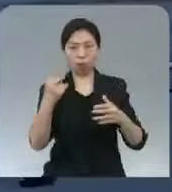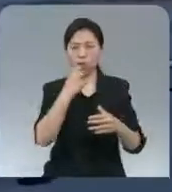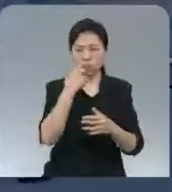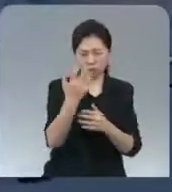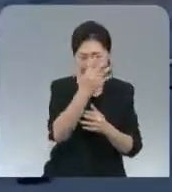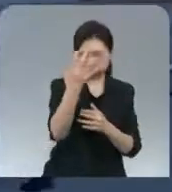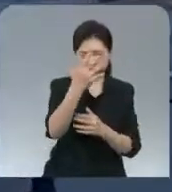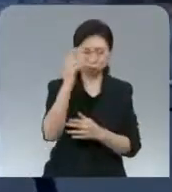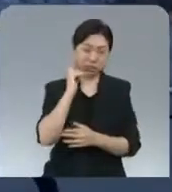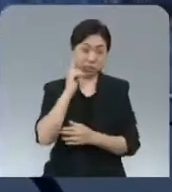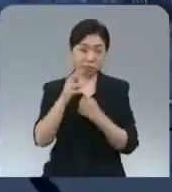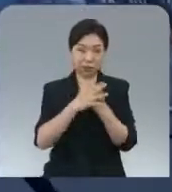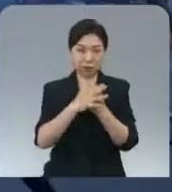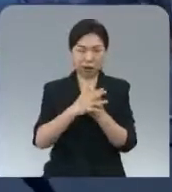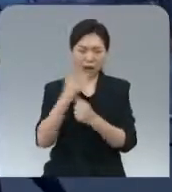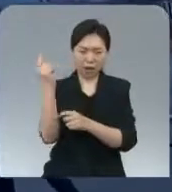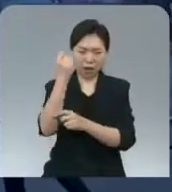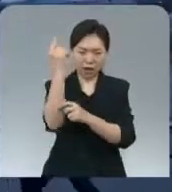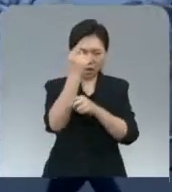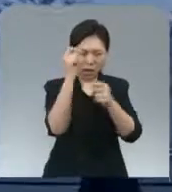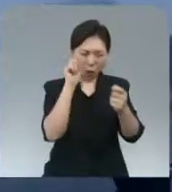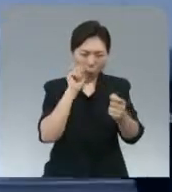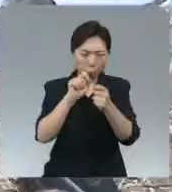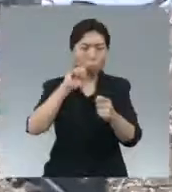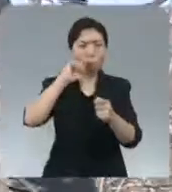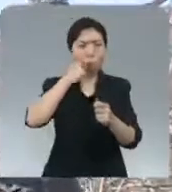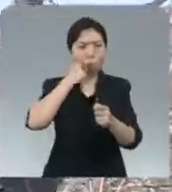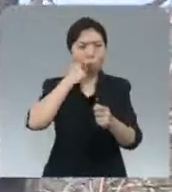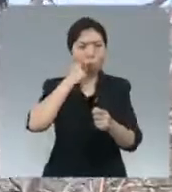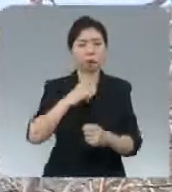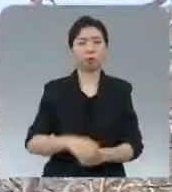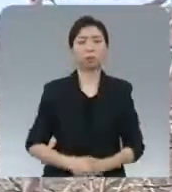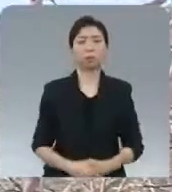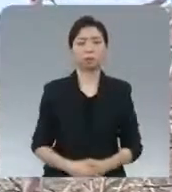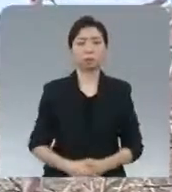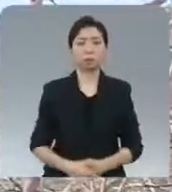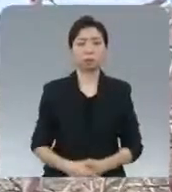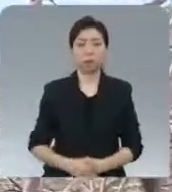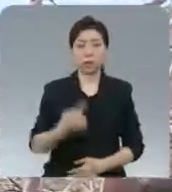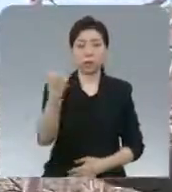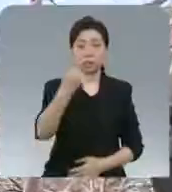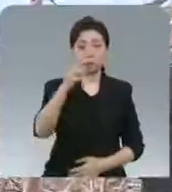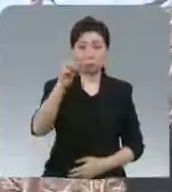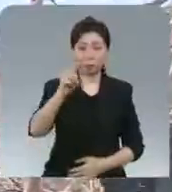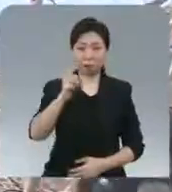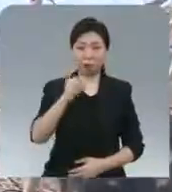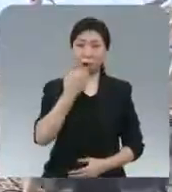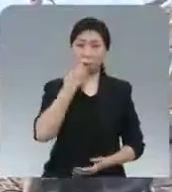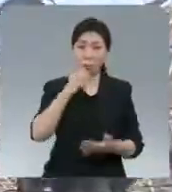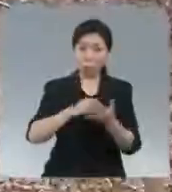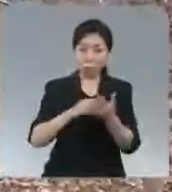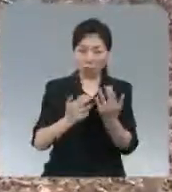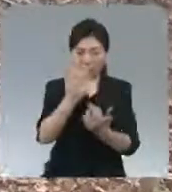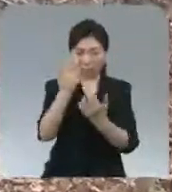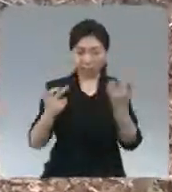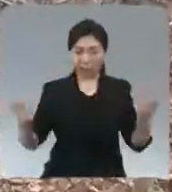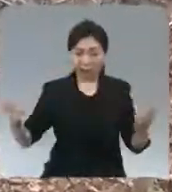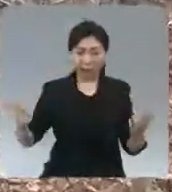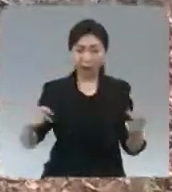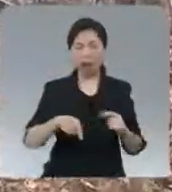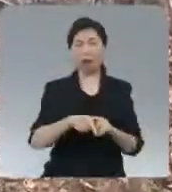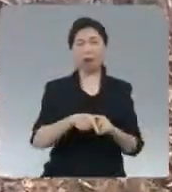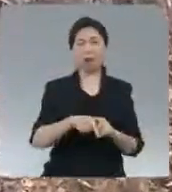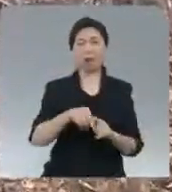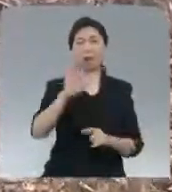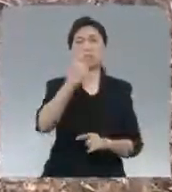чаю в горах in bonds анбу ездил дин гун был потушен дождем в ночь на 13 марта до этого